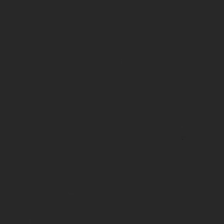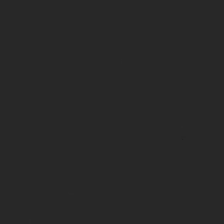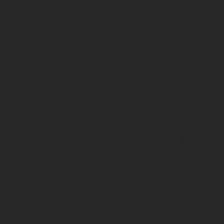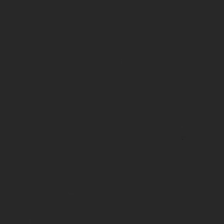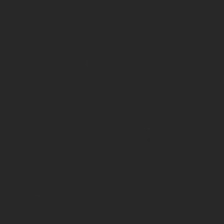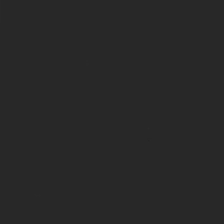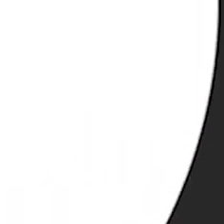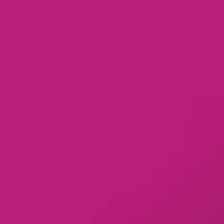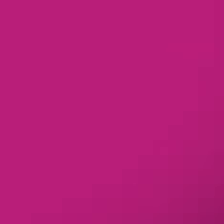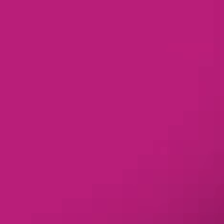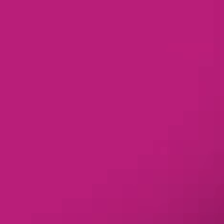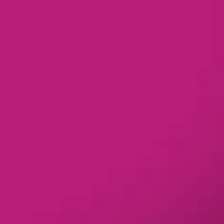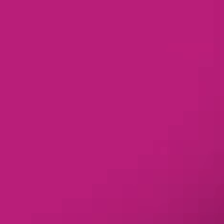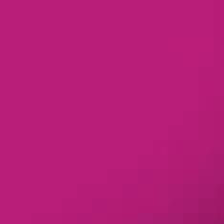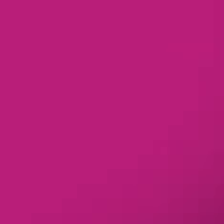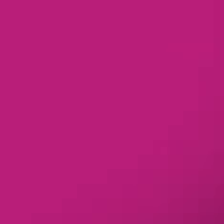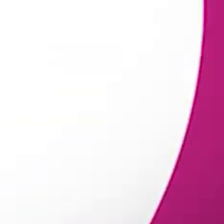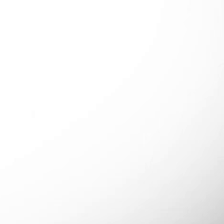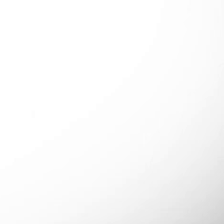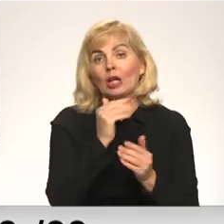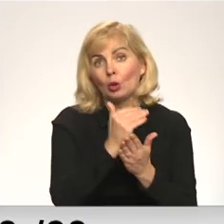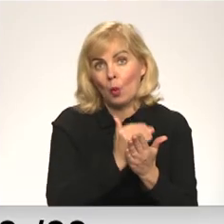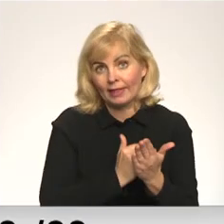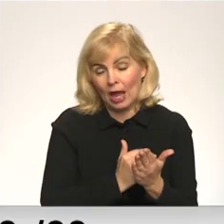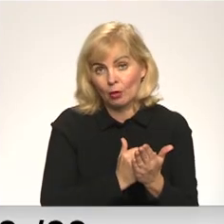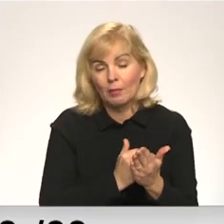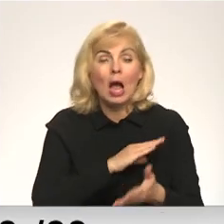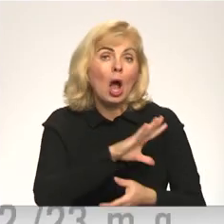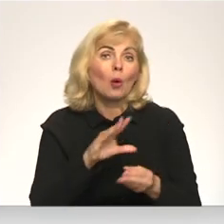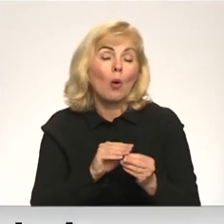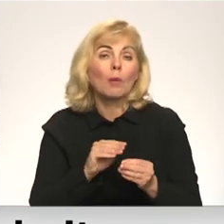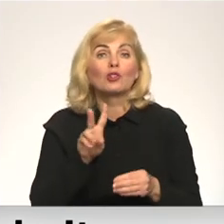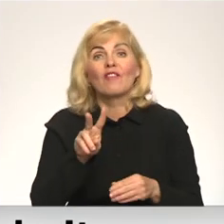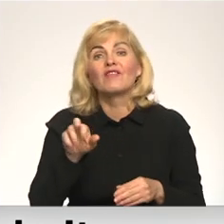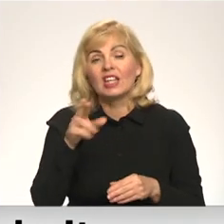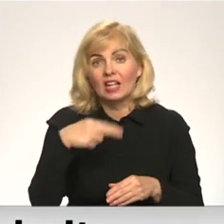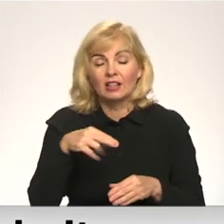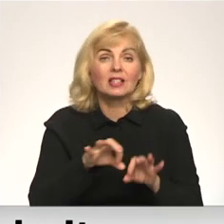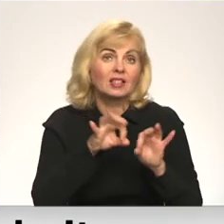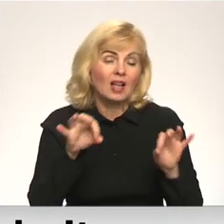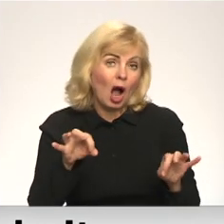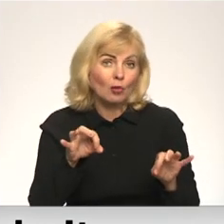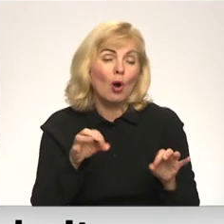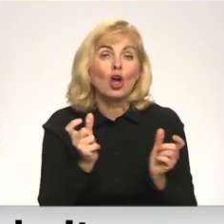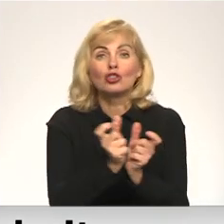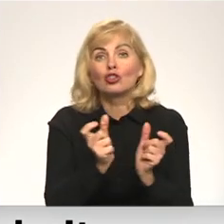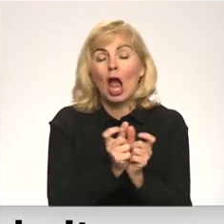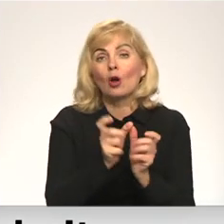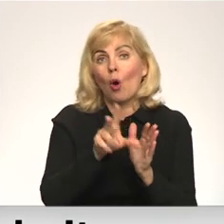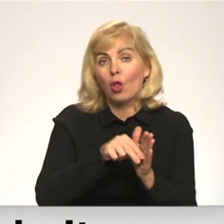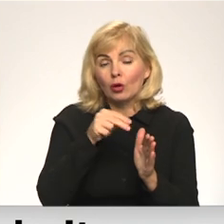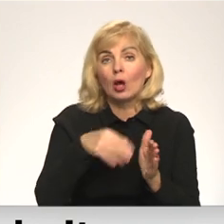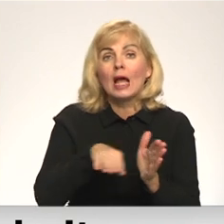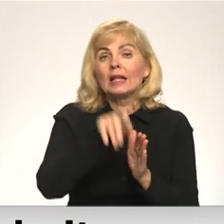Re, viss ēters ir te! Kopš valsts ieņēmuma dienests sāka rīkot čeku loteriju,